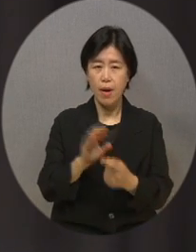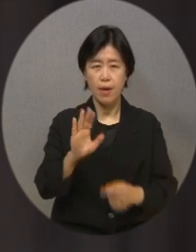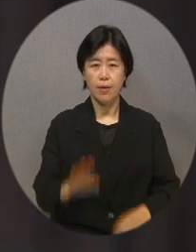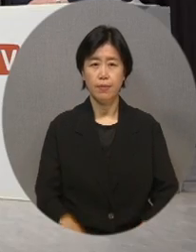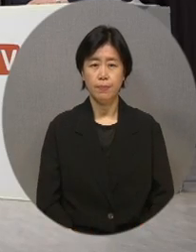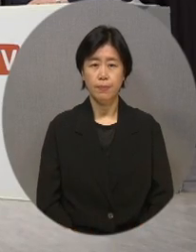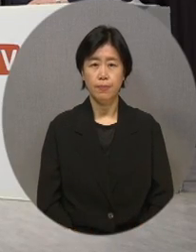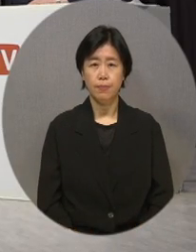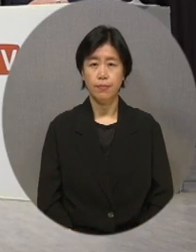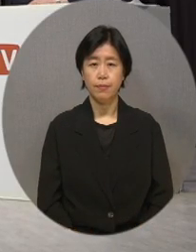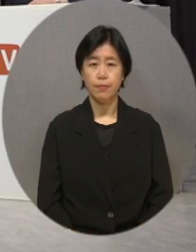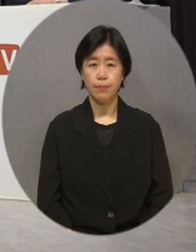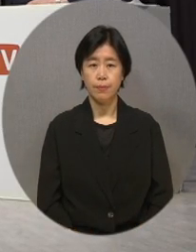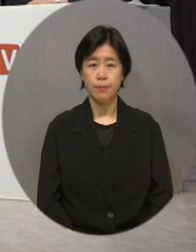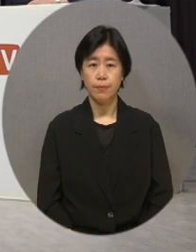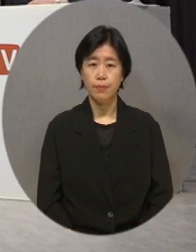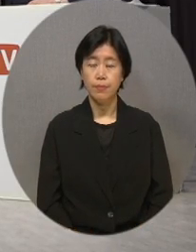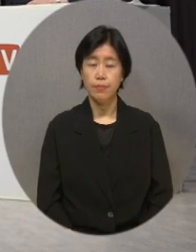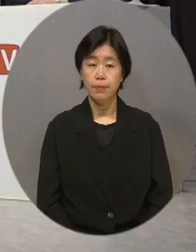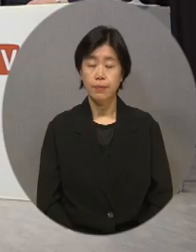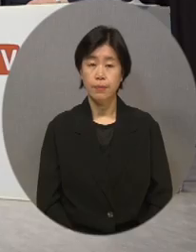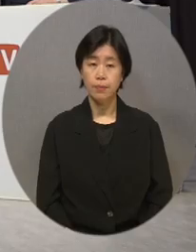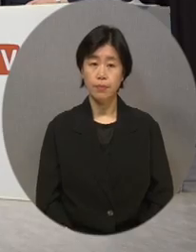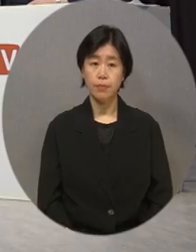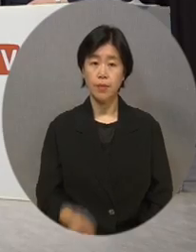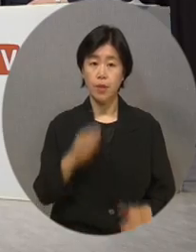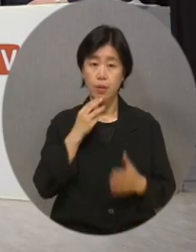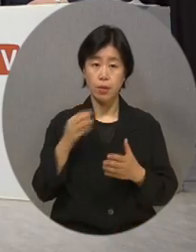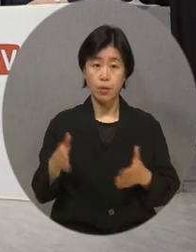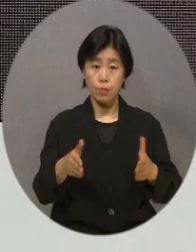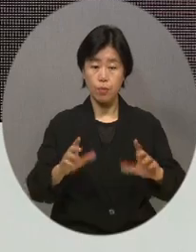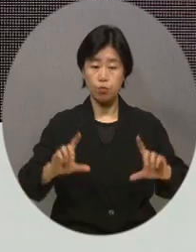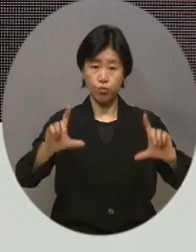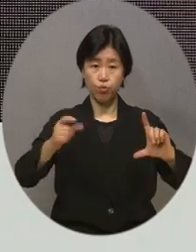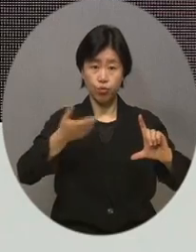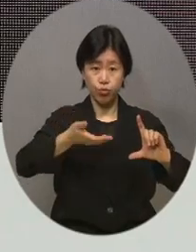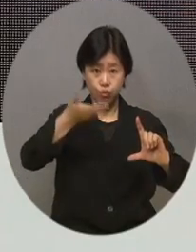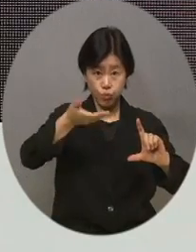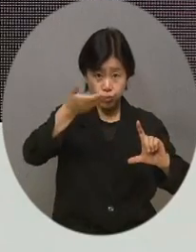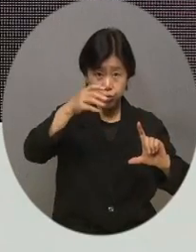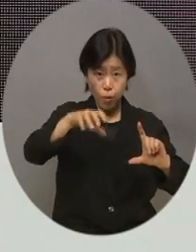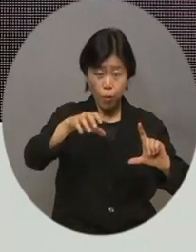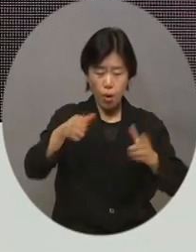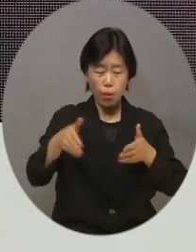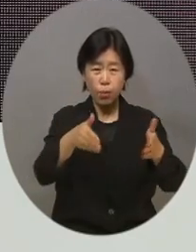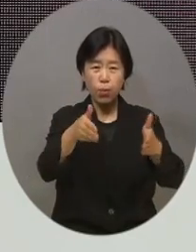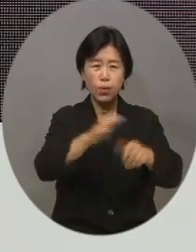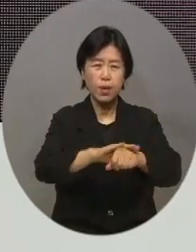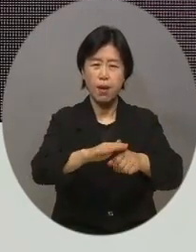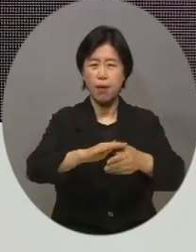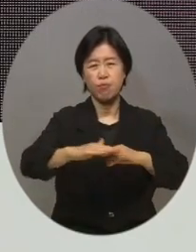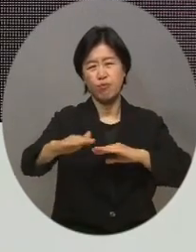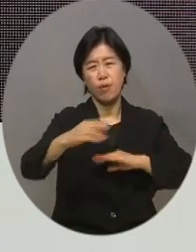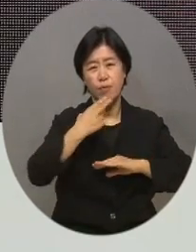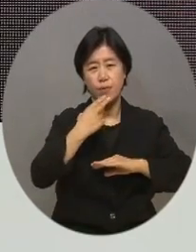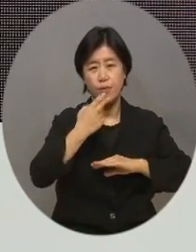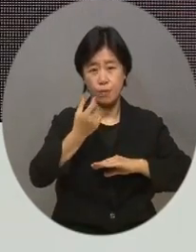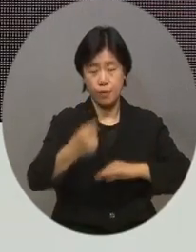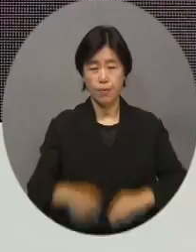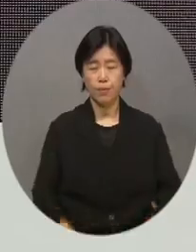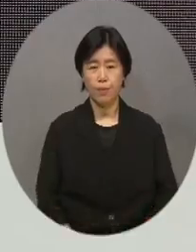지역은 도로 교통망들이 그렇게 좋은 편이 아닙니다. 네네. 그래서 사실은 접근성이 이